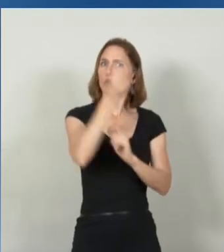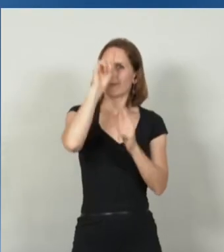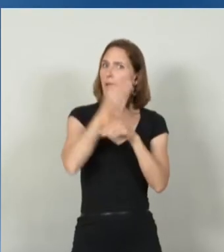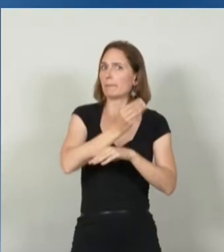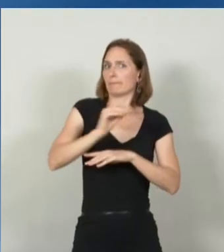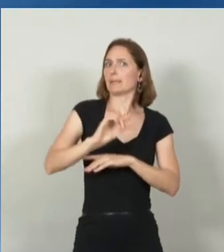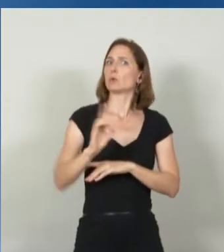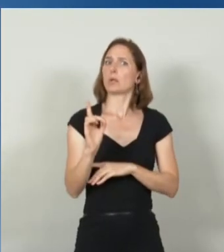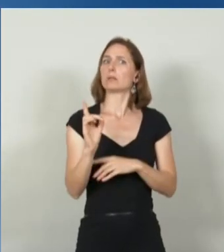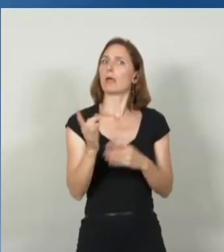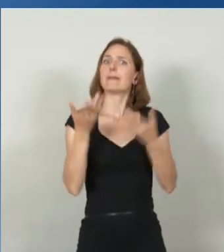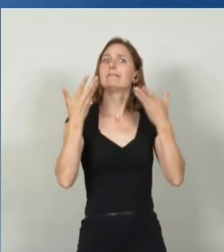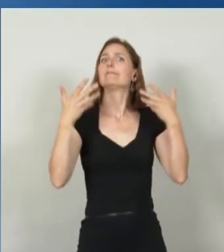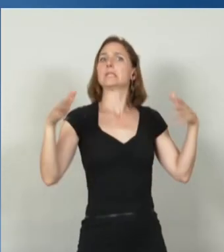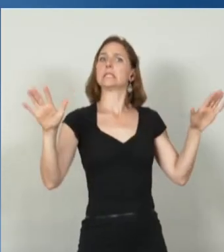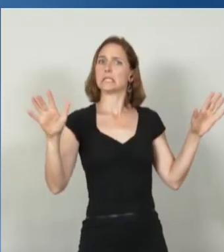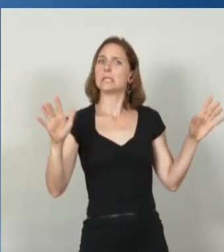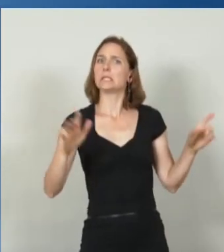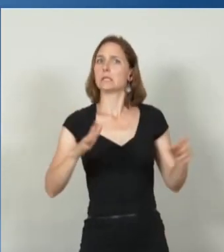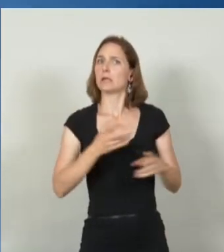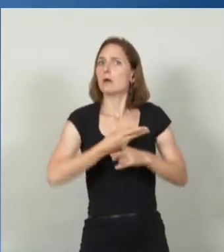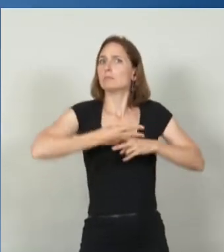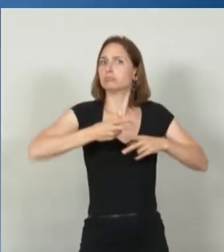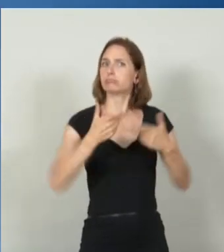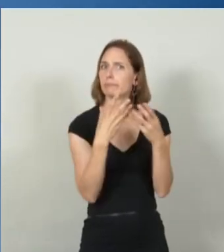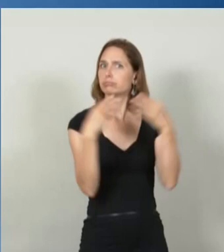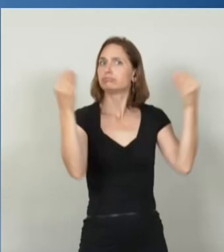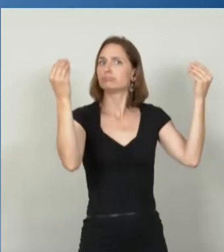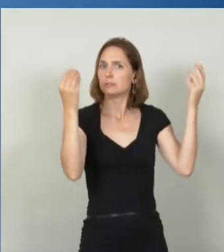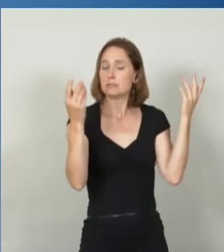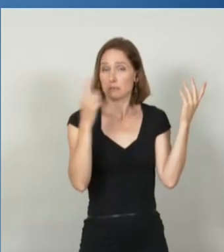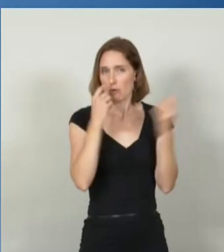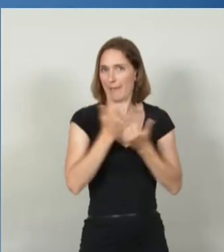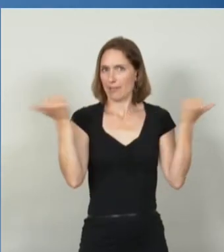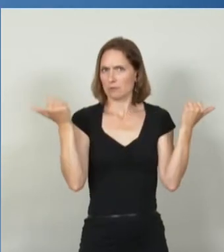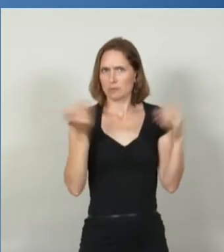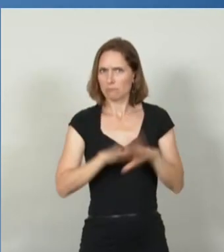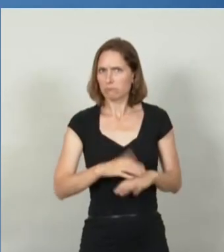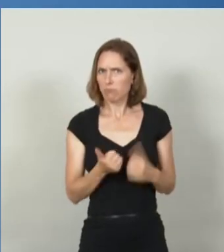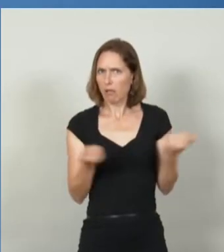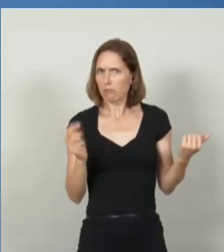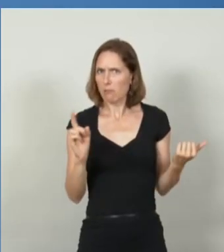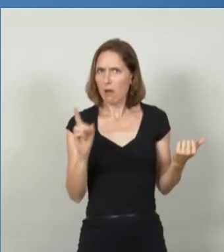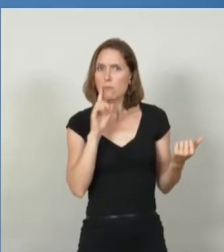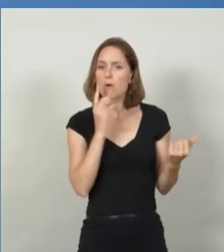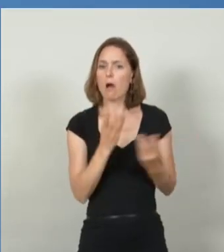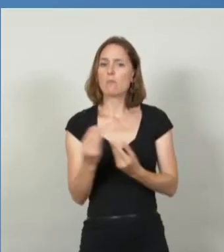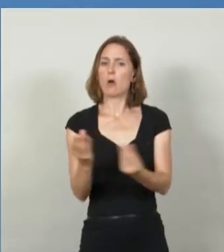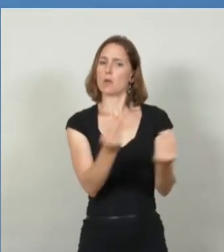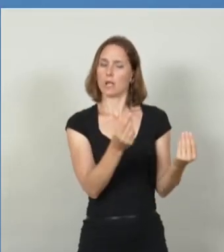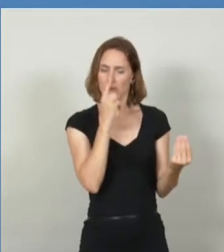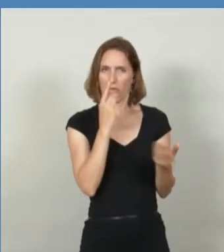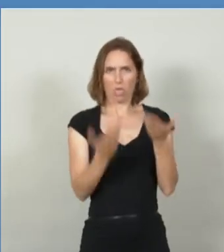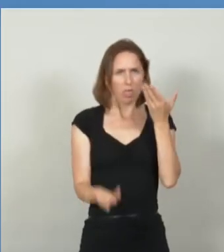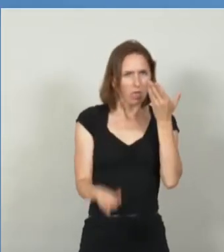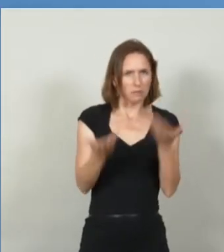l'analyse je ne sais pas qui a fait l'analyse peut-être les services madame Tavel je ne sais pas mais du coup c'est un paradoxe mais en fait il n'en a aucun puisque les Grenoblois sont très